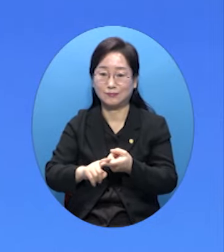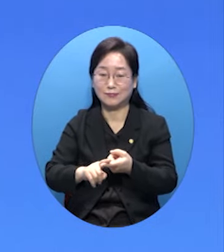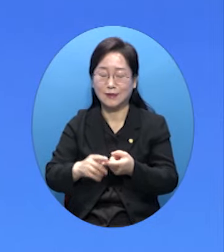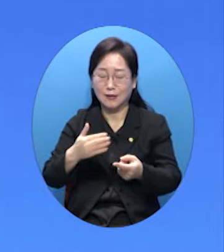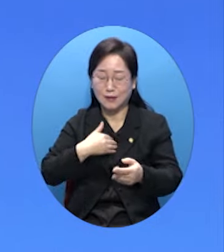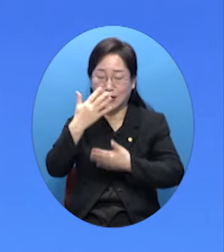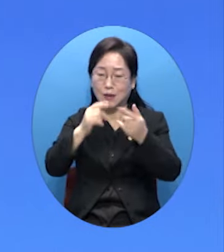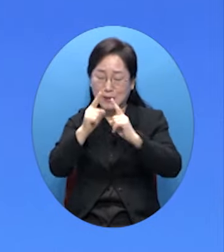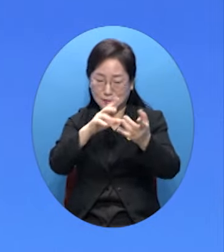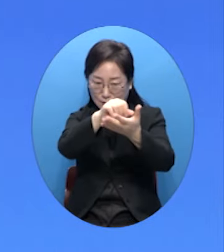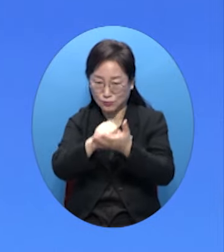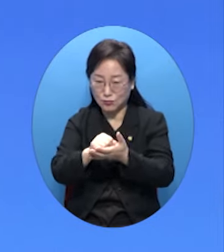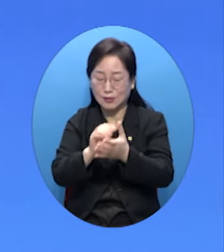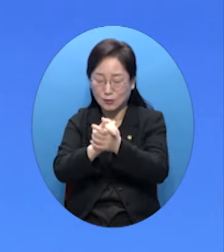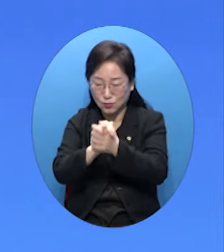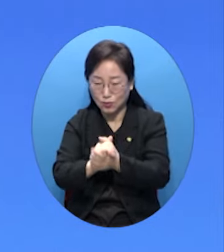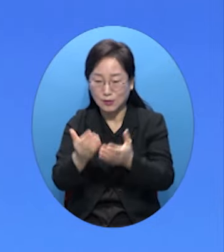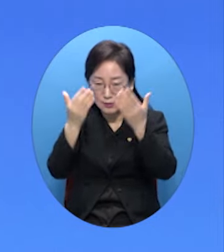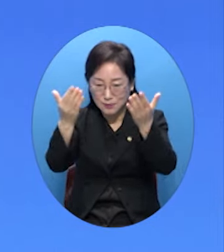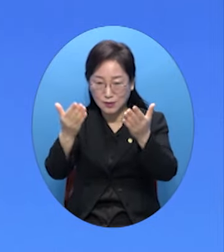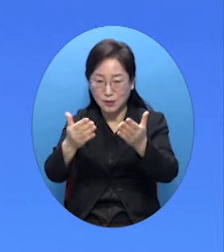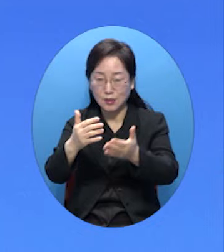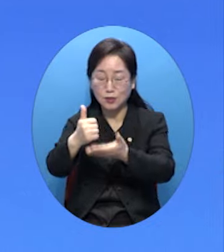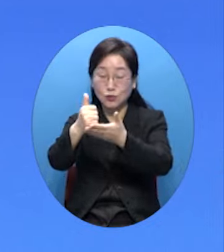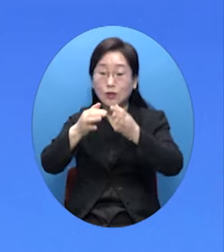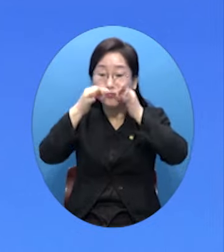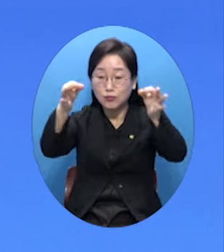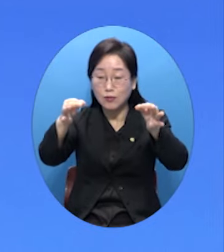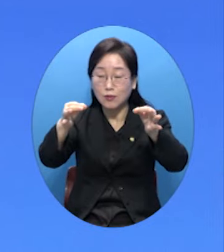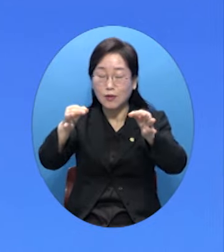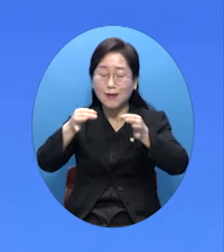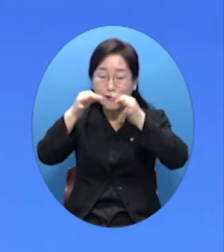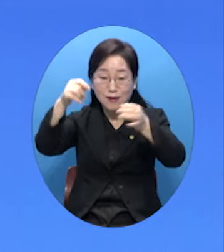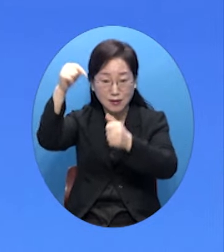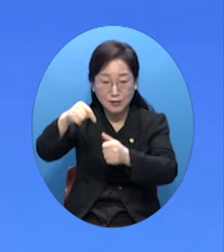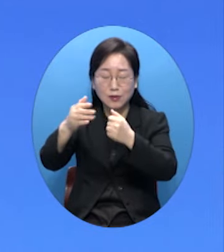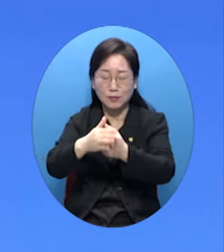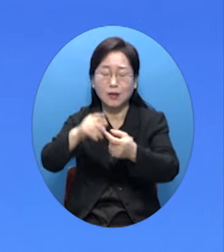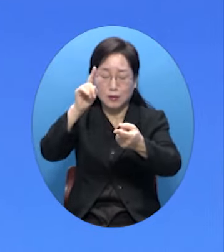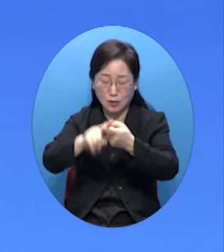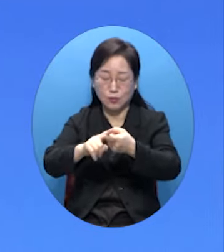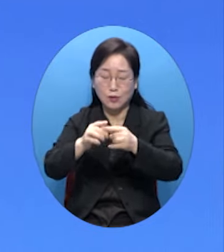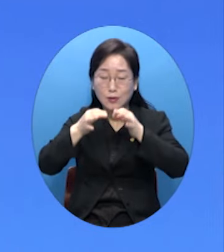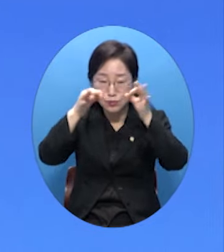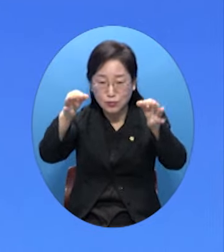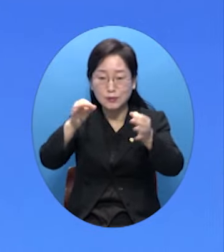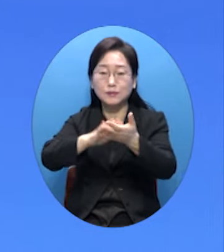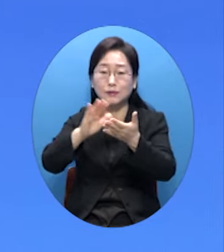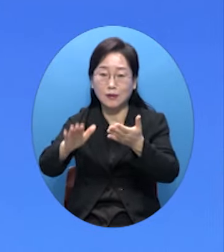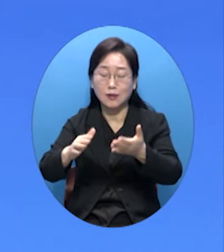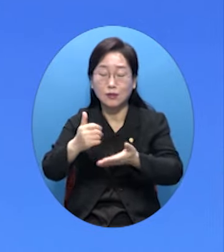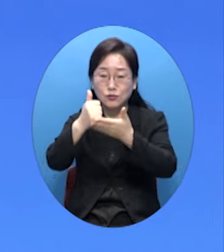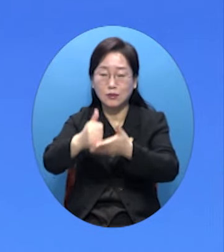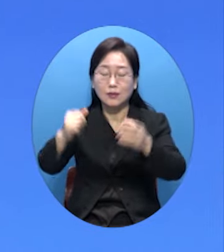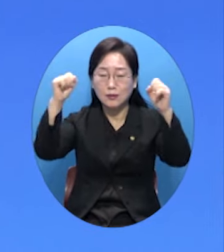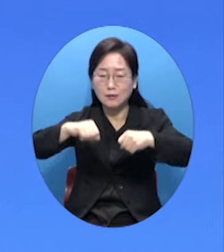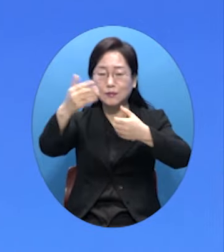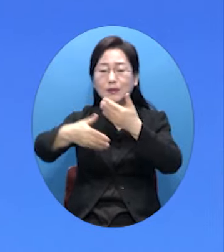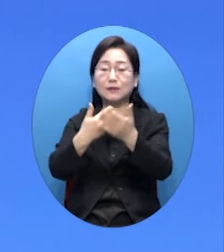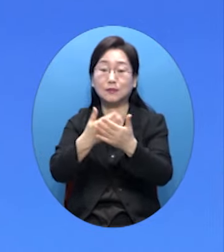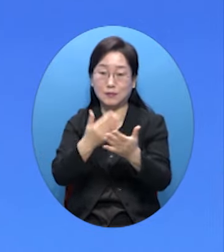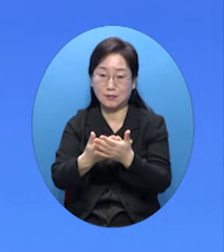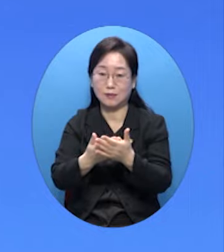제가 말씀에 의지하여 기도합니다. 주님께서 부르짖으라고 말씀하셨으므로 내가 주님 앞에 부르짖나이다. 주님께서 내게 응답하여